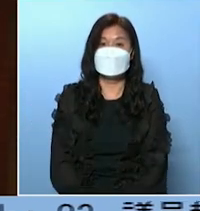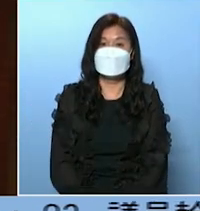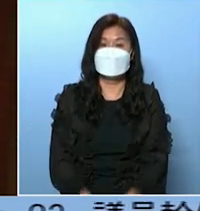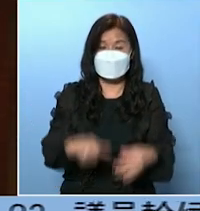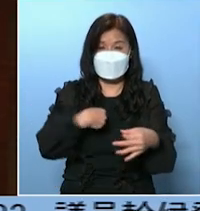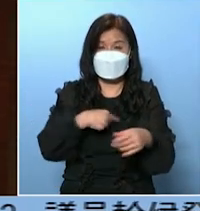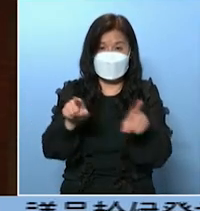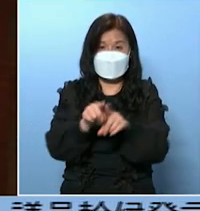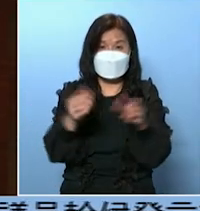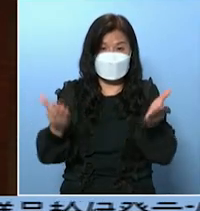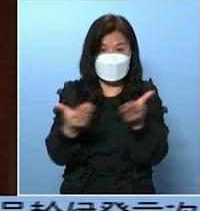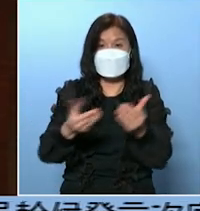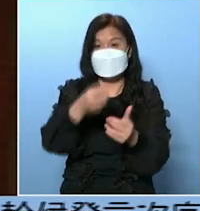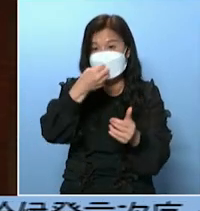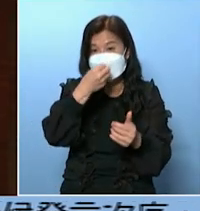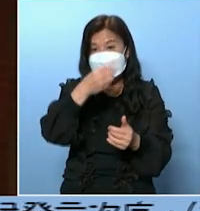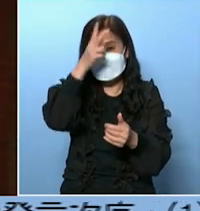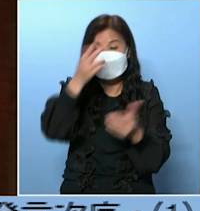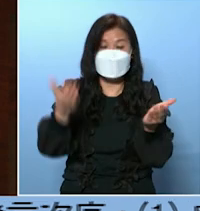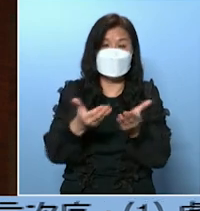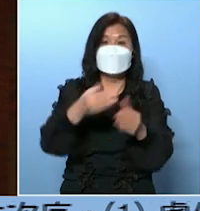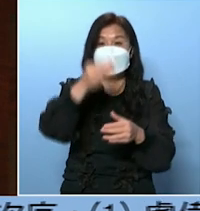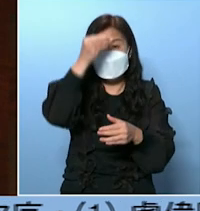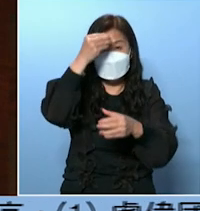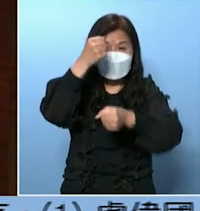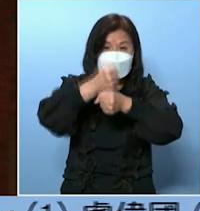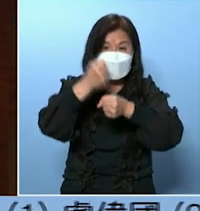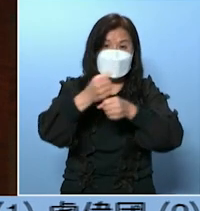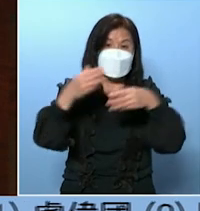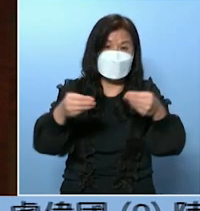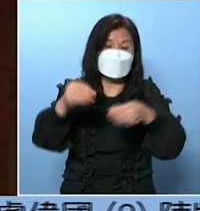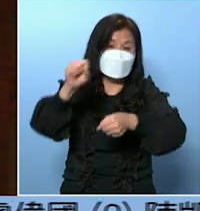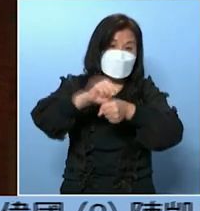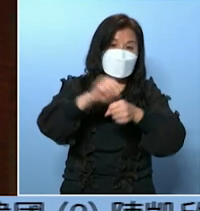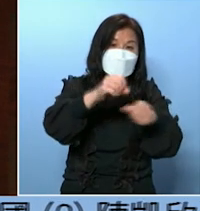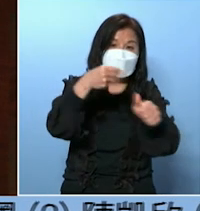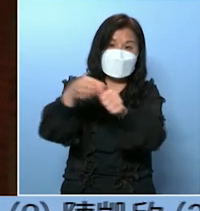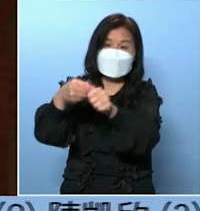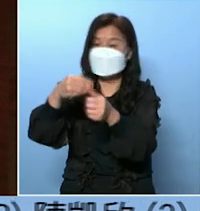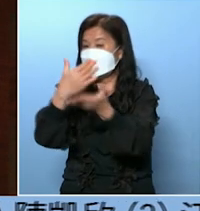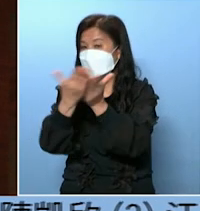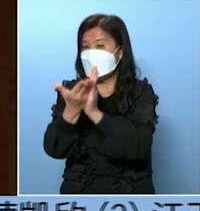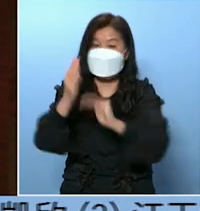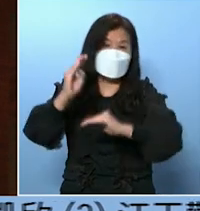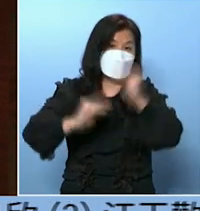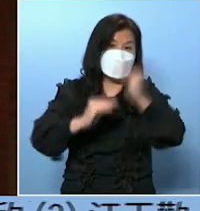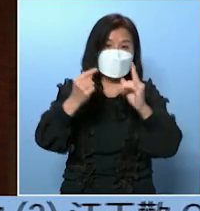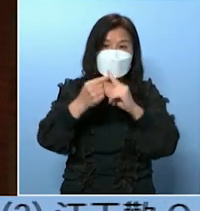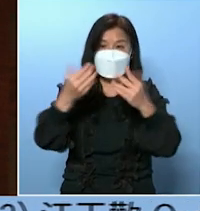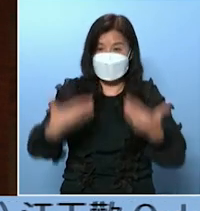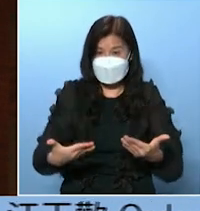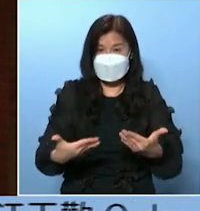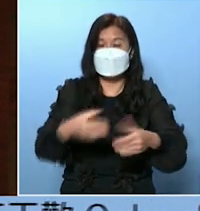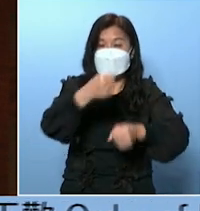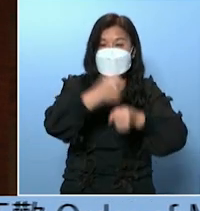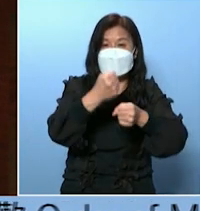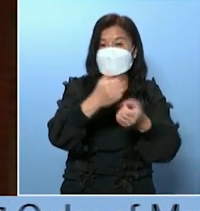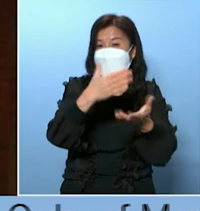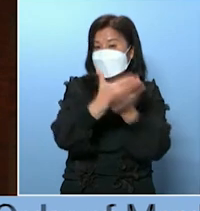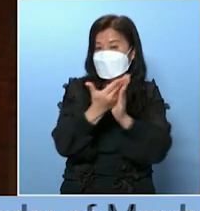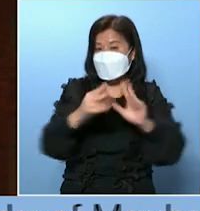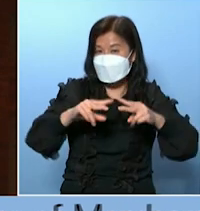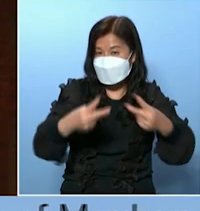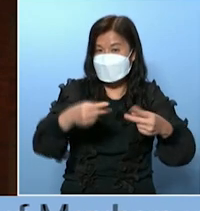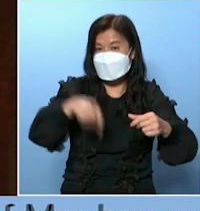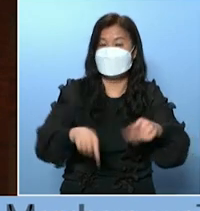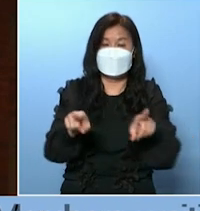旨是促請特區政府推動職業教育，加強培訓各類人才，以實現本港產業多元化發展。本人